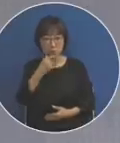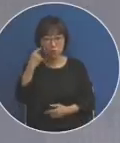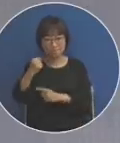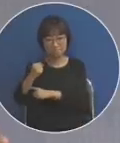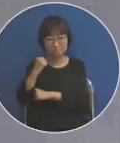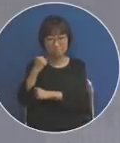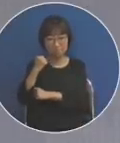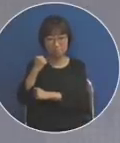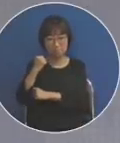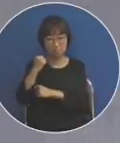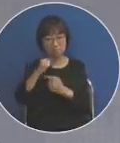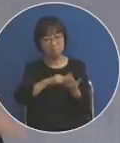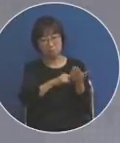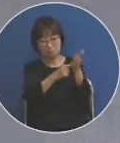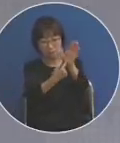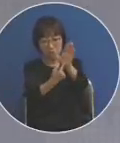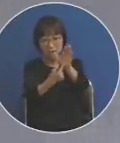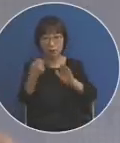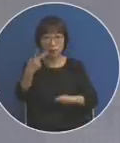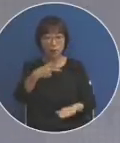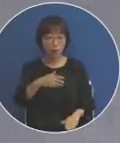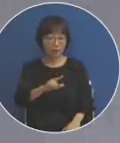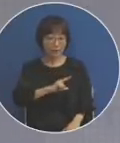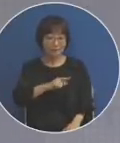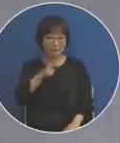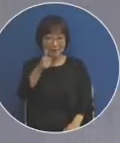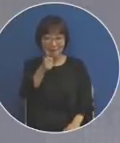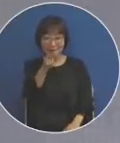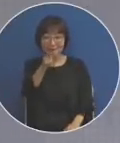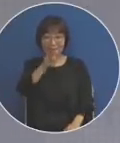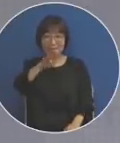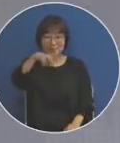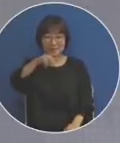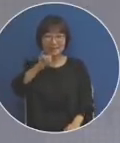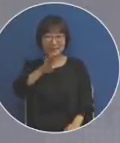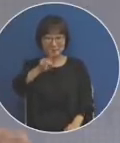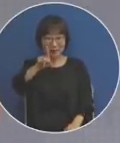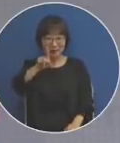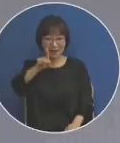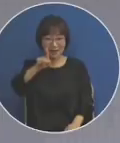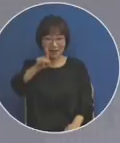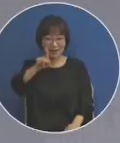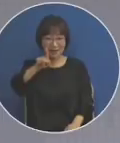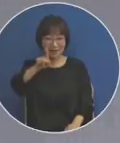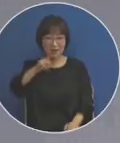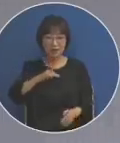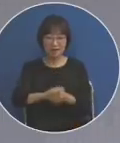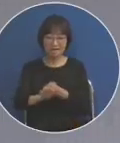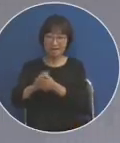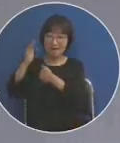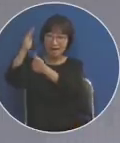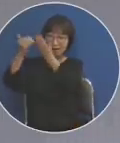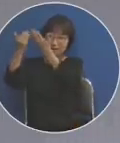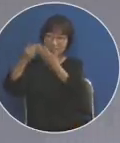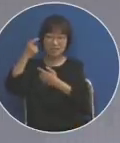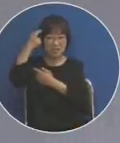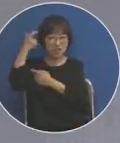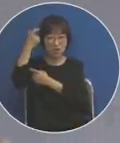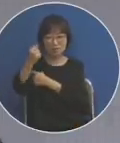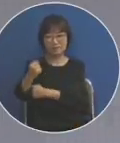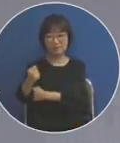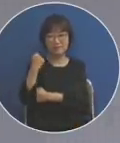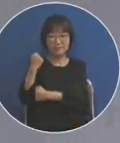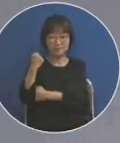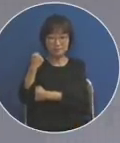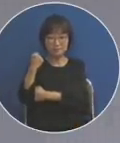how great is that? The strength of the gospel. 그리고 헵시바라. And then you are like Hephzibah. 뭡니까? What does that mean? 영적인 힘. The spiritual strength.